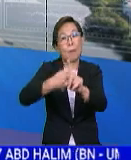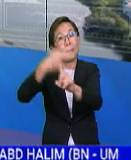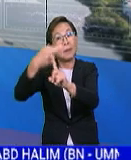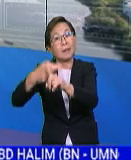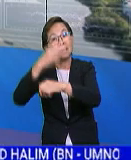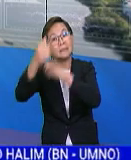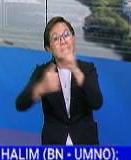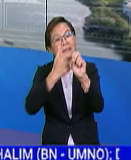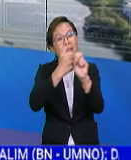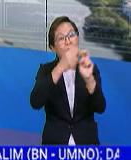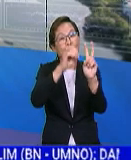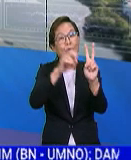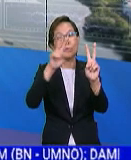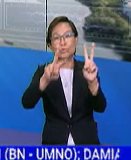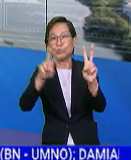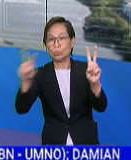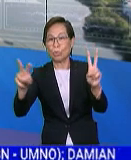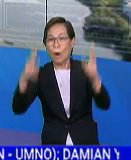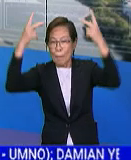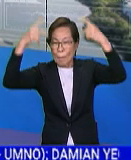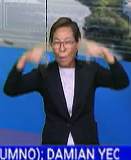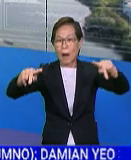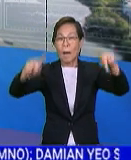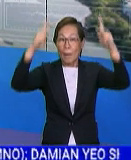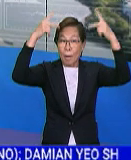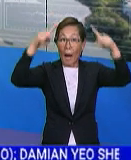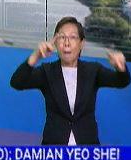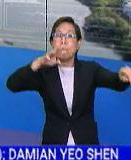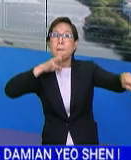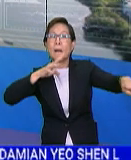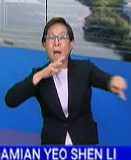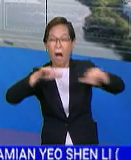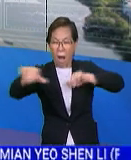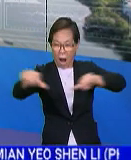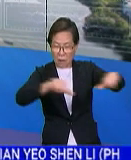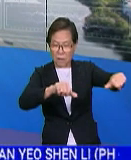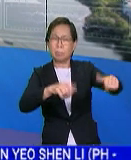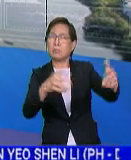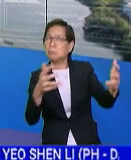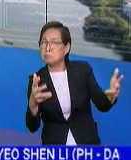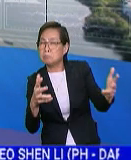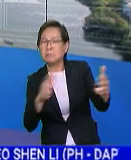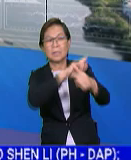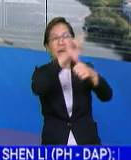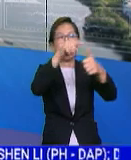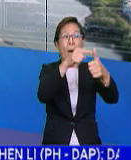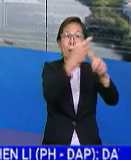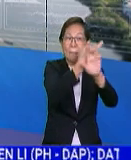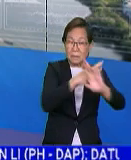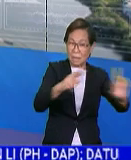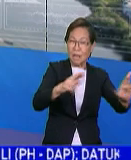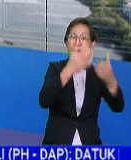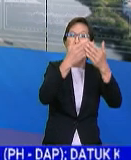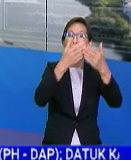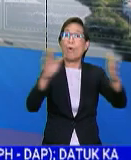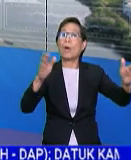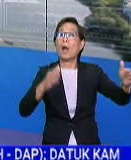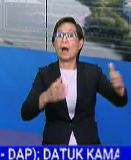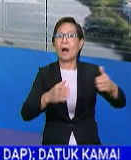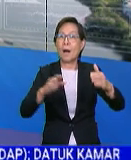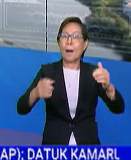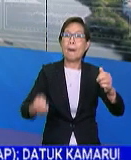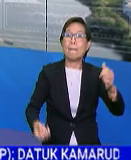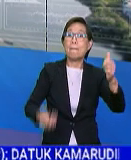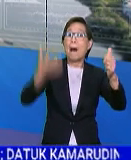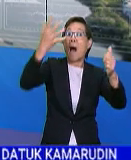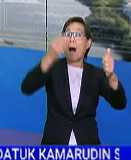depan pengarahnya Ustaz Muhamad Akmal othman berkata antara aktiviti tersebut termasuklah persiapan berbuka puasa bakul